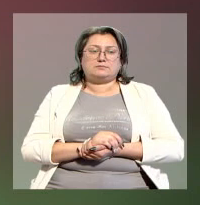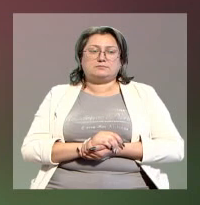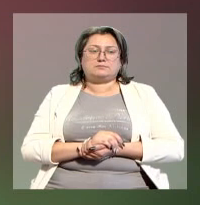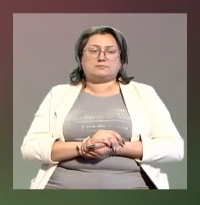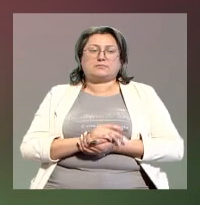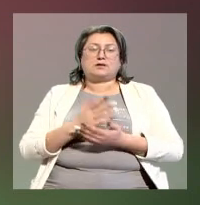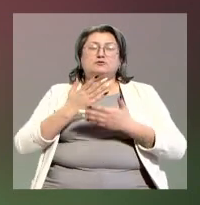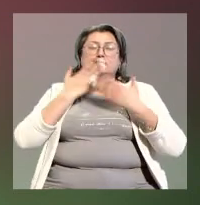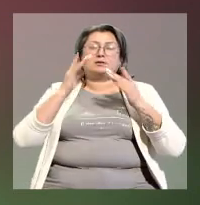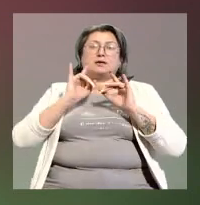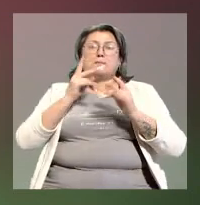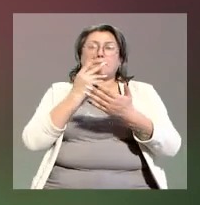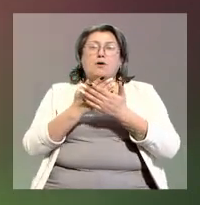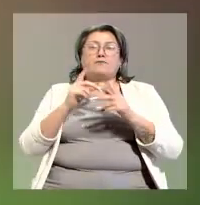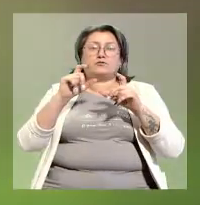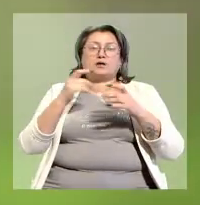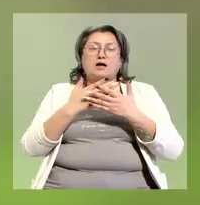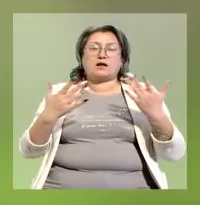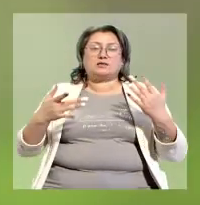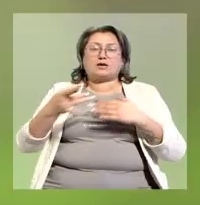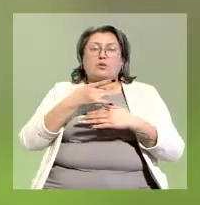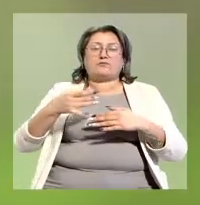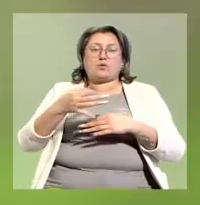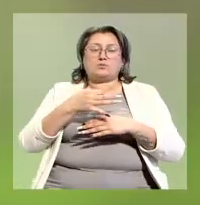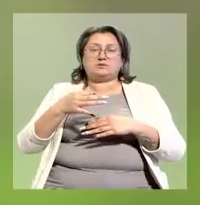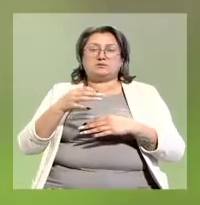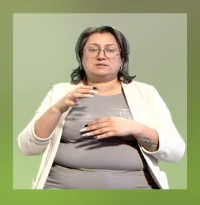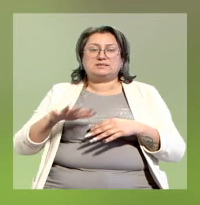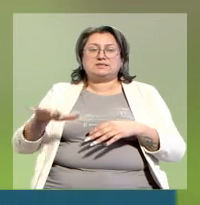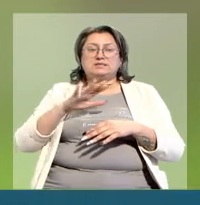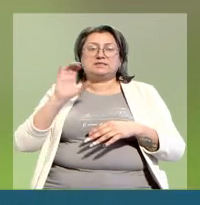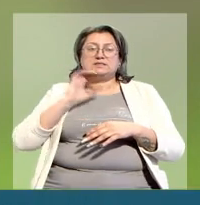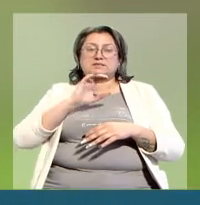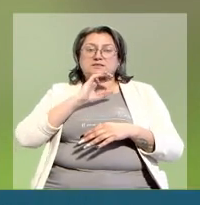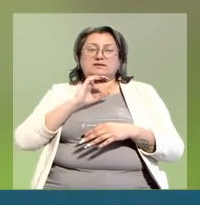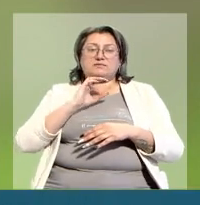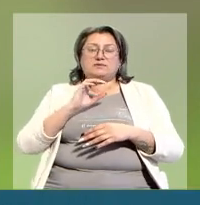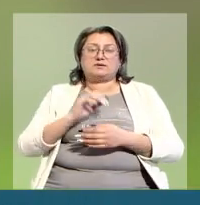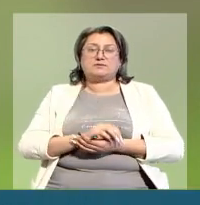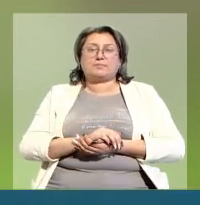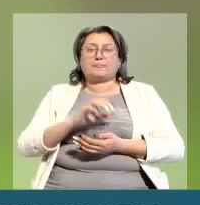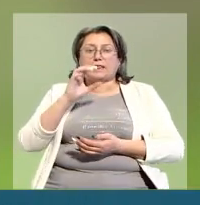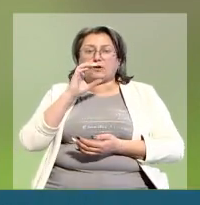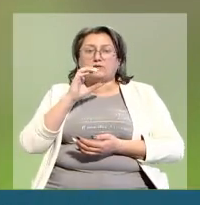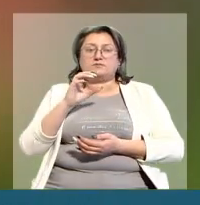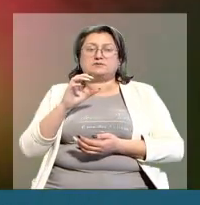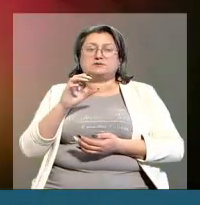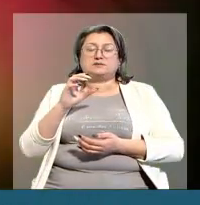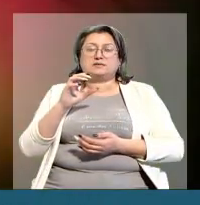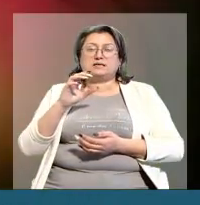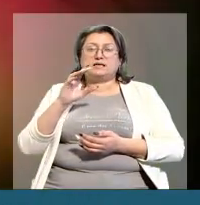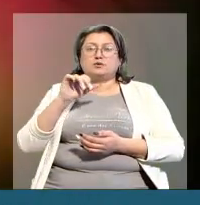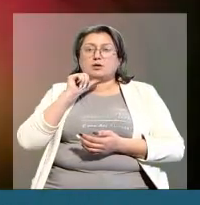Оқырмандар облыстың түрлі аймақтарынан түсірілген суреттерді бөлісіп жатыр. Солтүстік шығыласын Лисаковс, Қостанай, Әулиекөл,